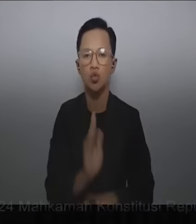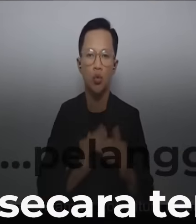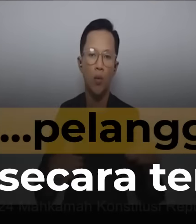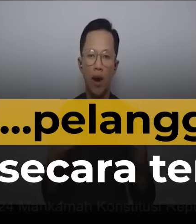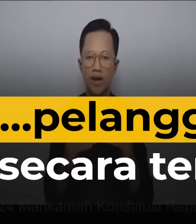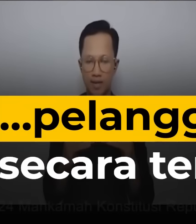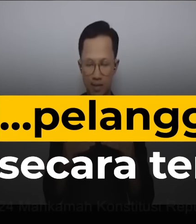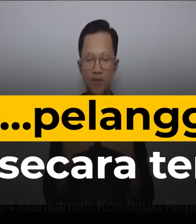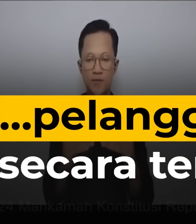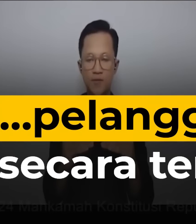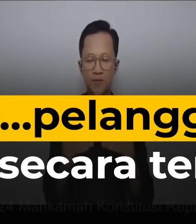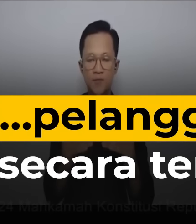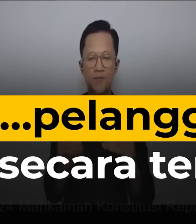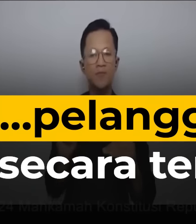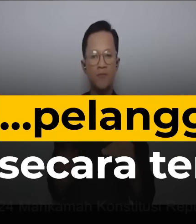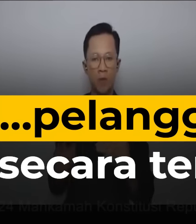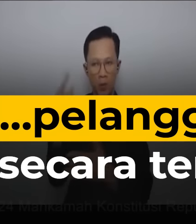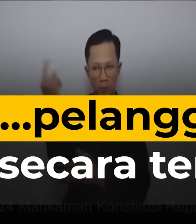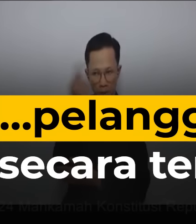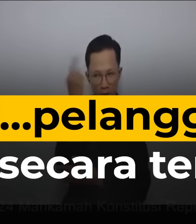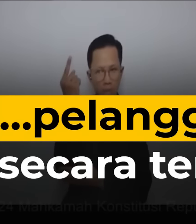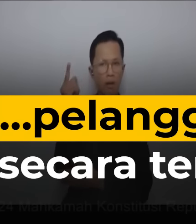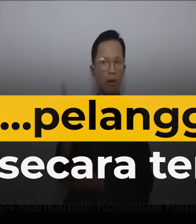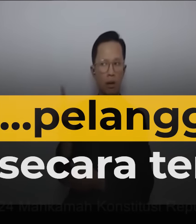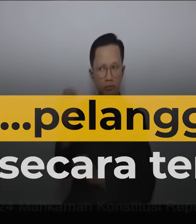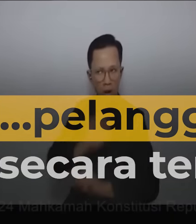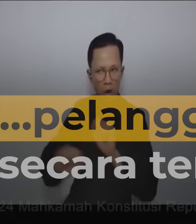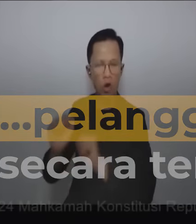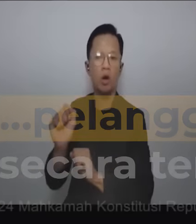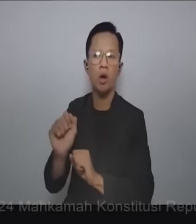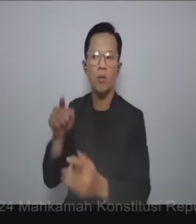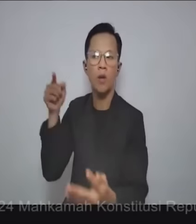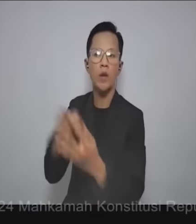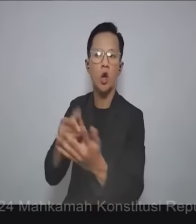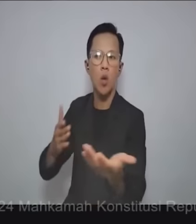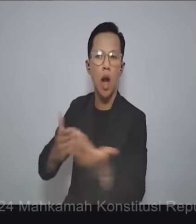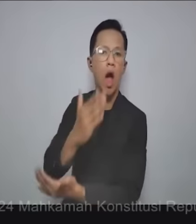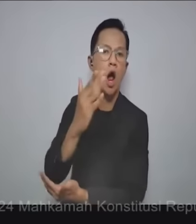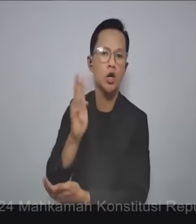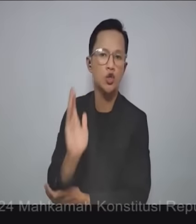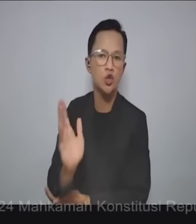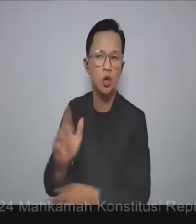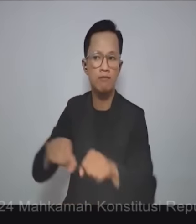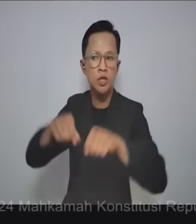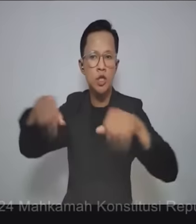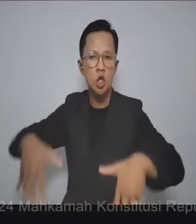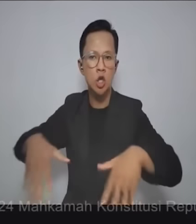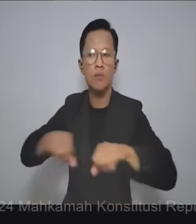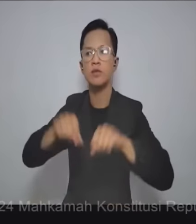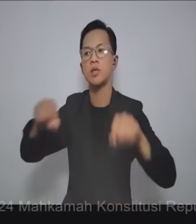pada titik inilah pemerintah telah melakukan pelanggaran Pemilu secara terstruktur dan sistematis